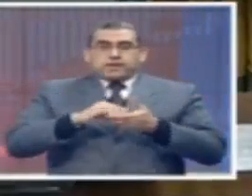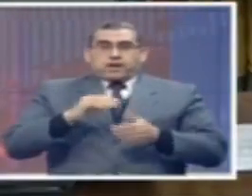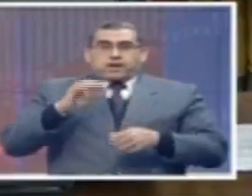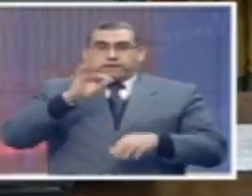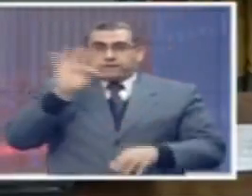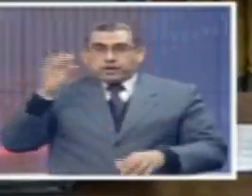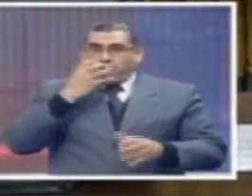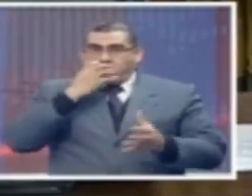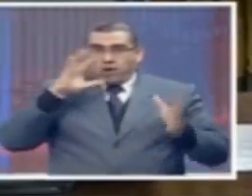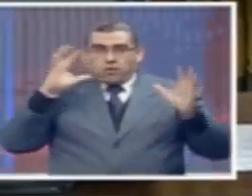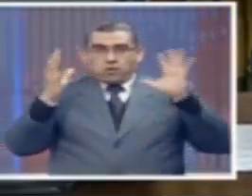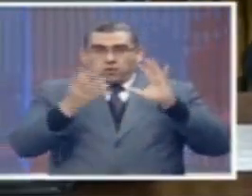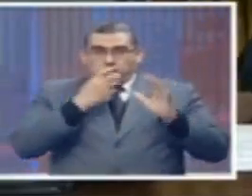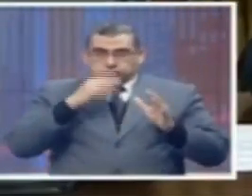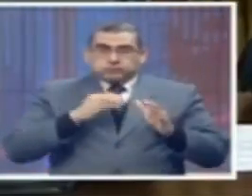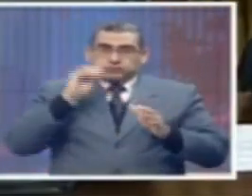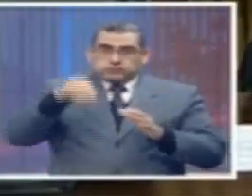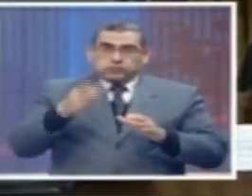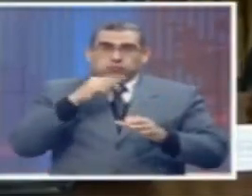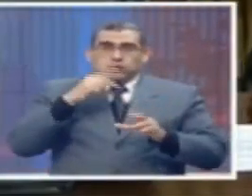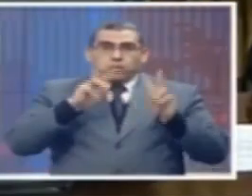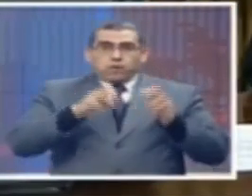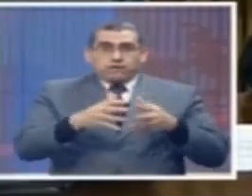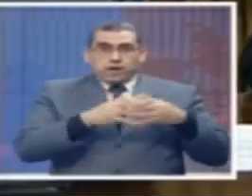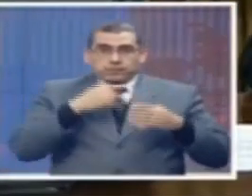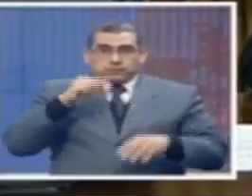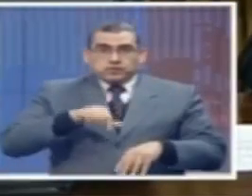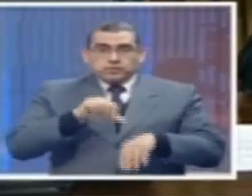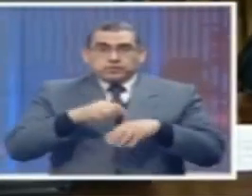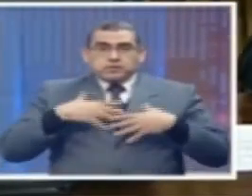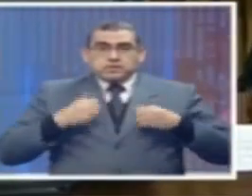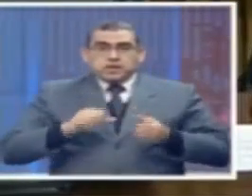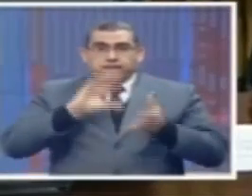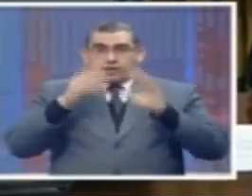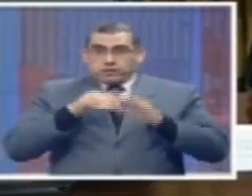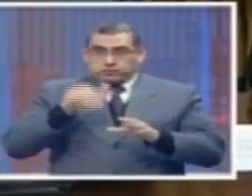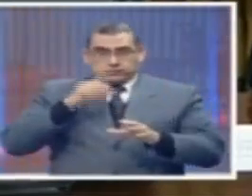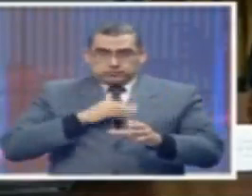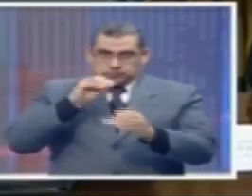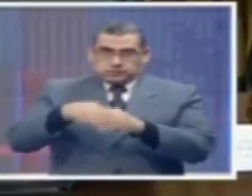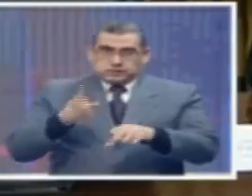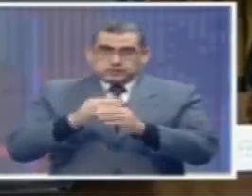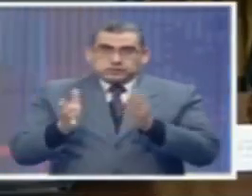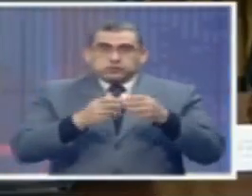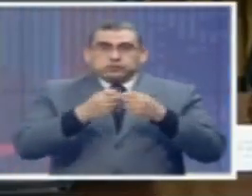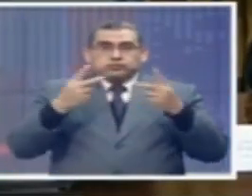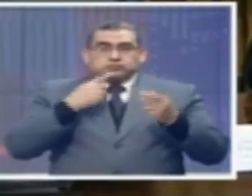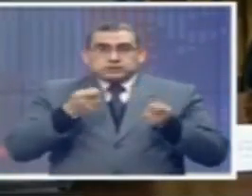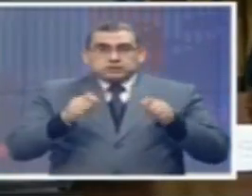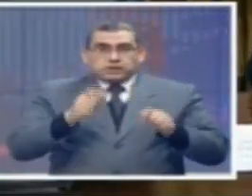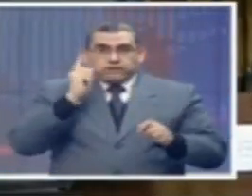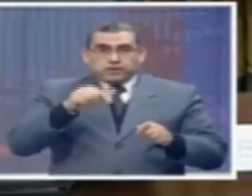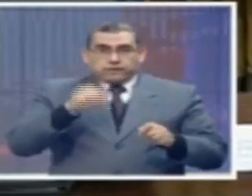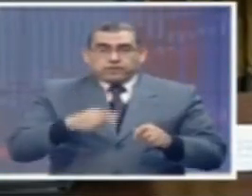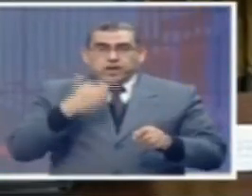باريس المناخي، ووقف عملية مغادرة الولايات المتحدة لمنظمة الصحة العالمية، وإنهاء الحظر المفروض